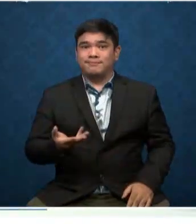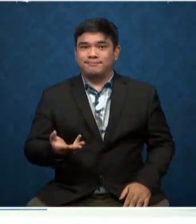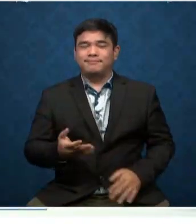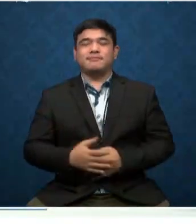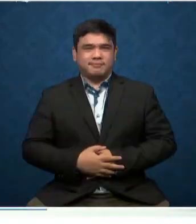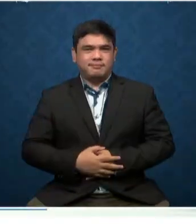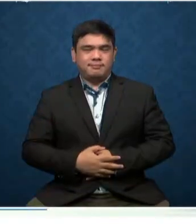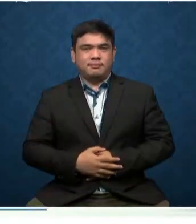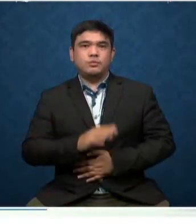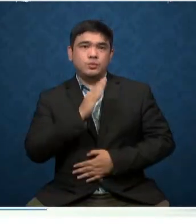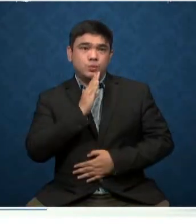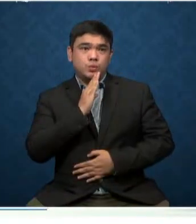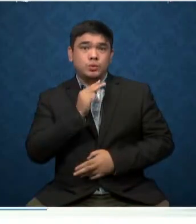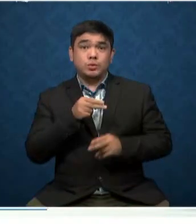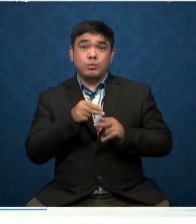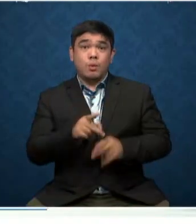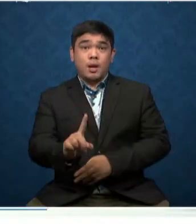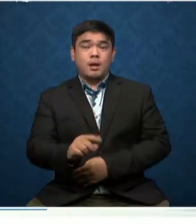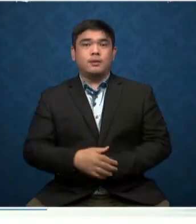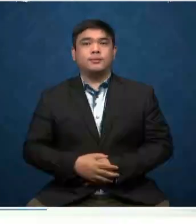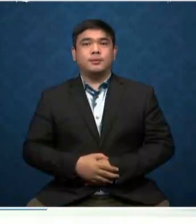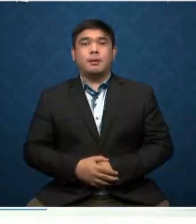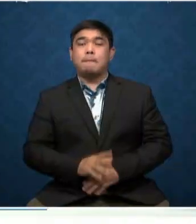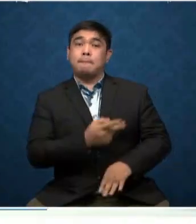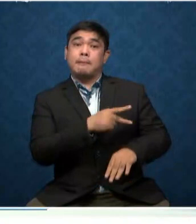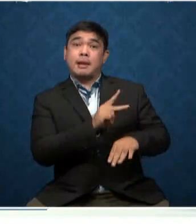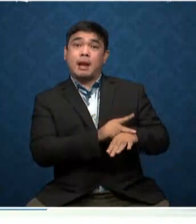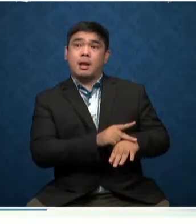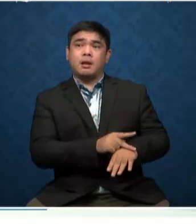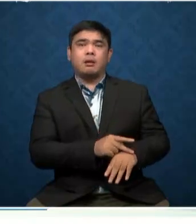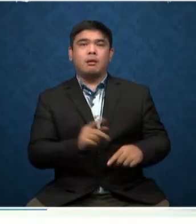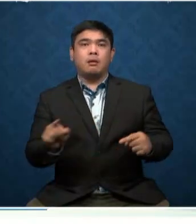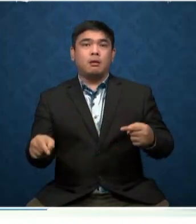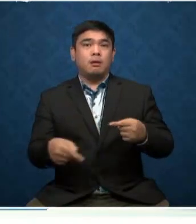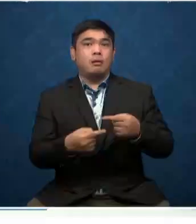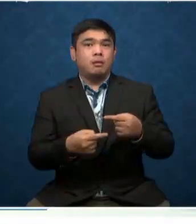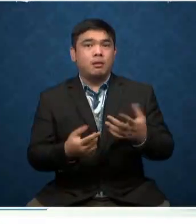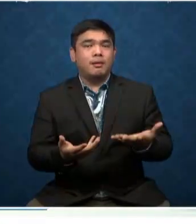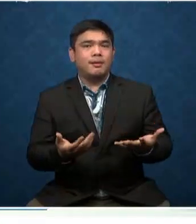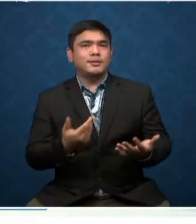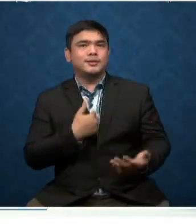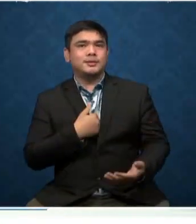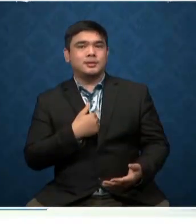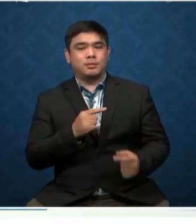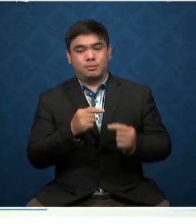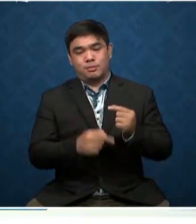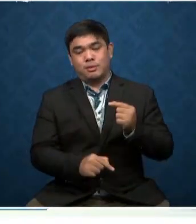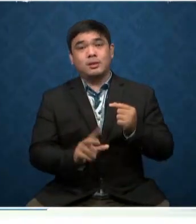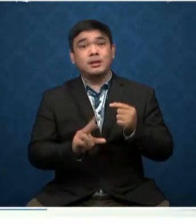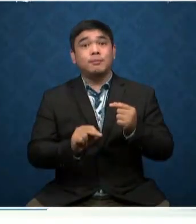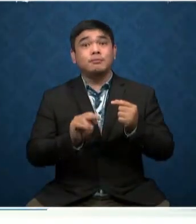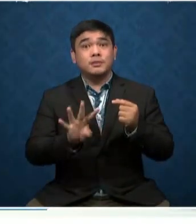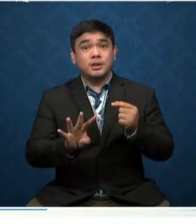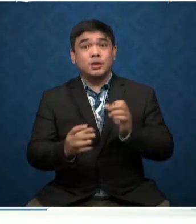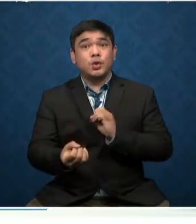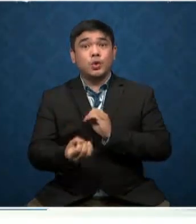โดยเฉพาะอย่างยิ่งมาตราที่ท่านประธานกรรมธิการพูดไปว่ามีอย่างน้อย34มาตราที่กระท